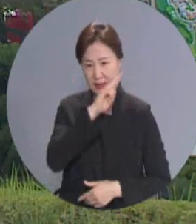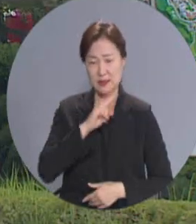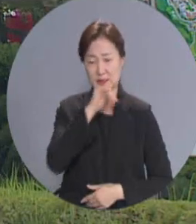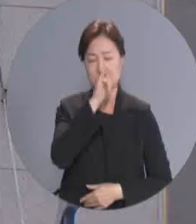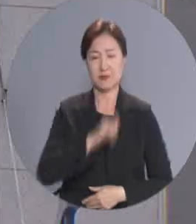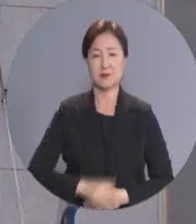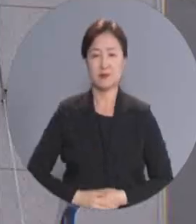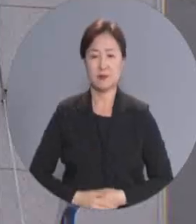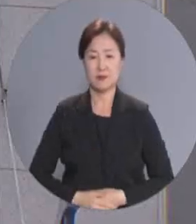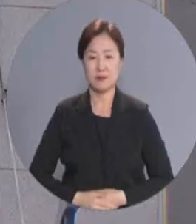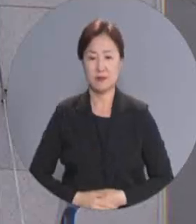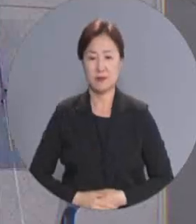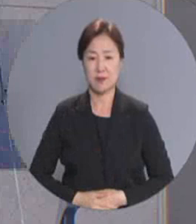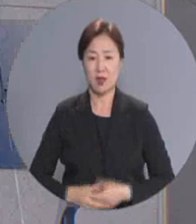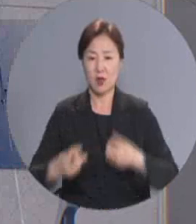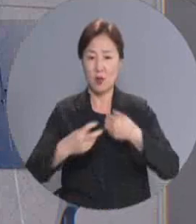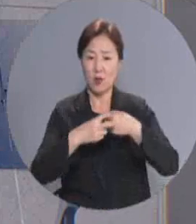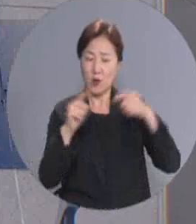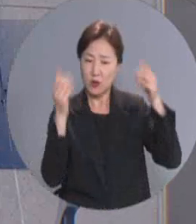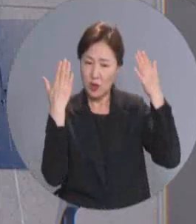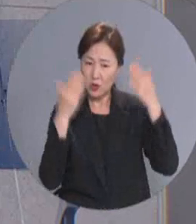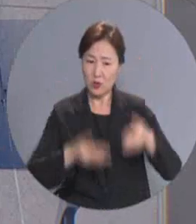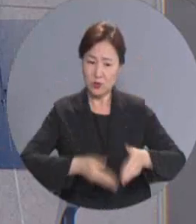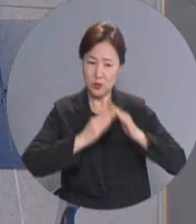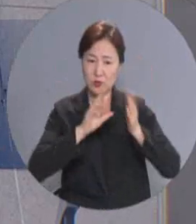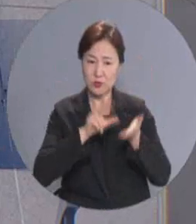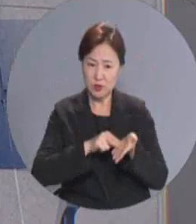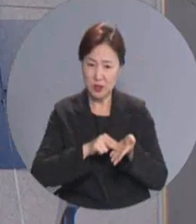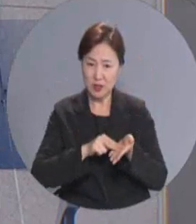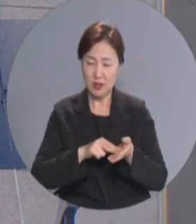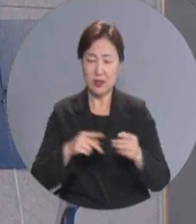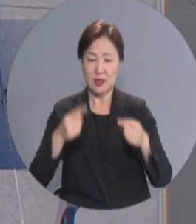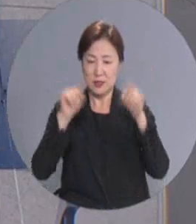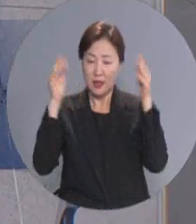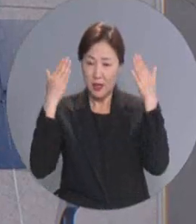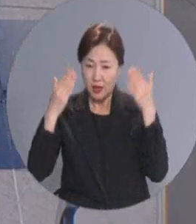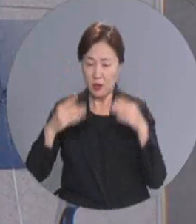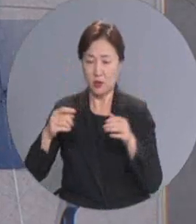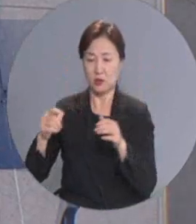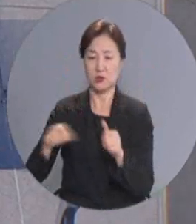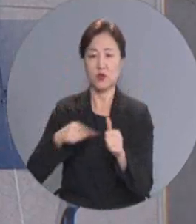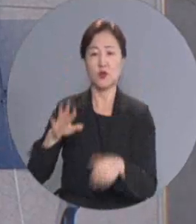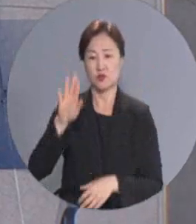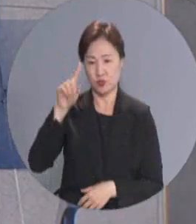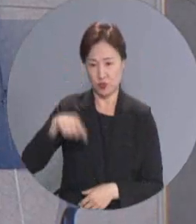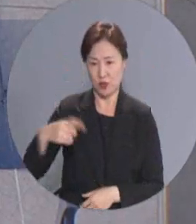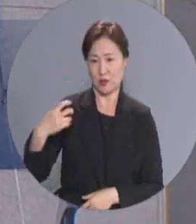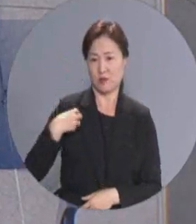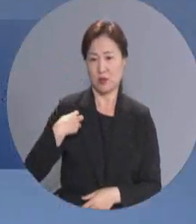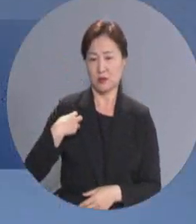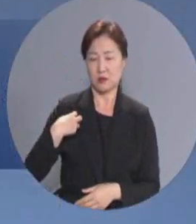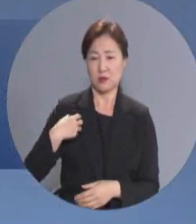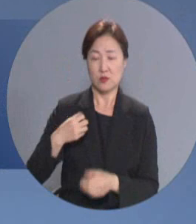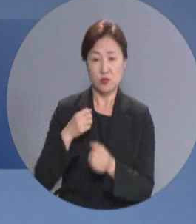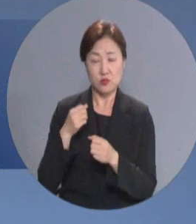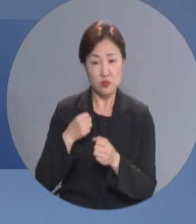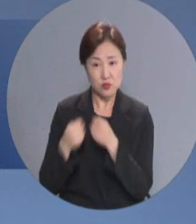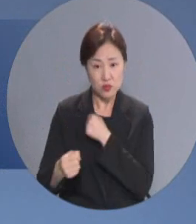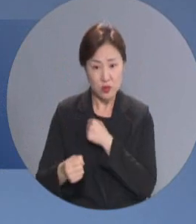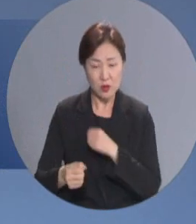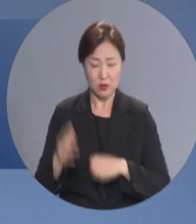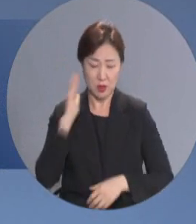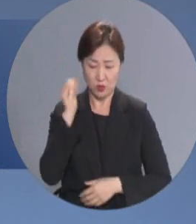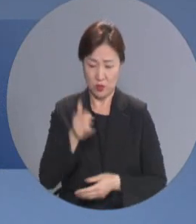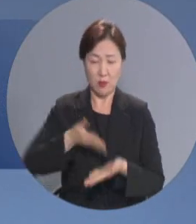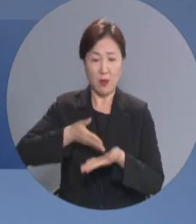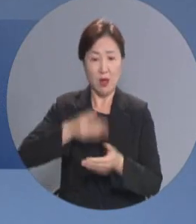의과대학 신설 문제도 어쨌든 대학과 교육부가 뭐 주요하게 당사자임에도 불구하고 대통령의 말